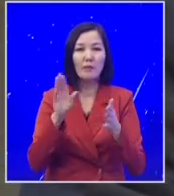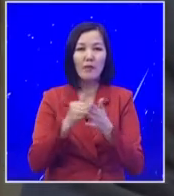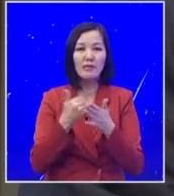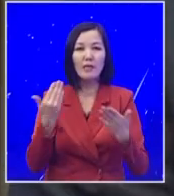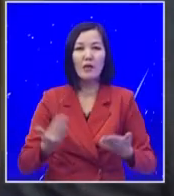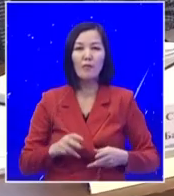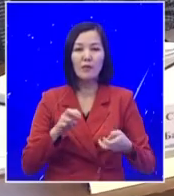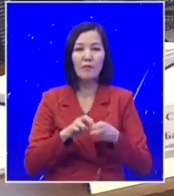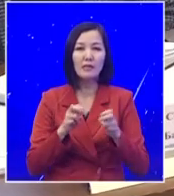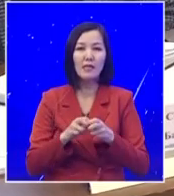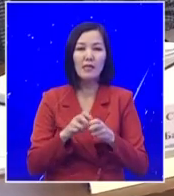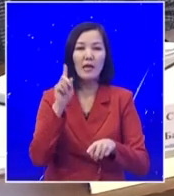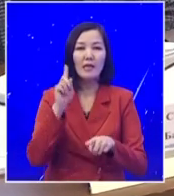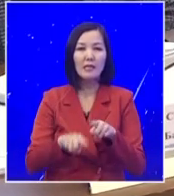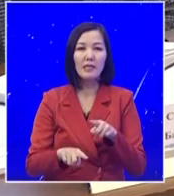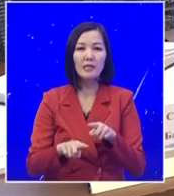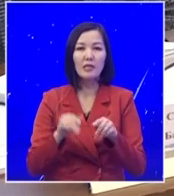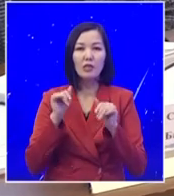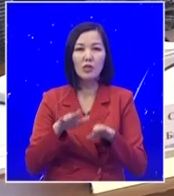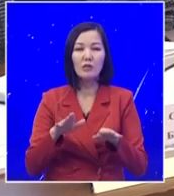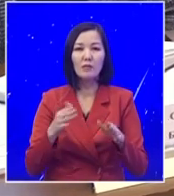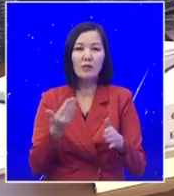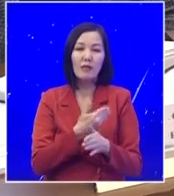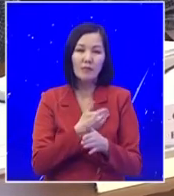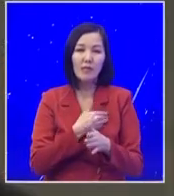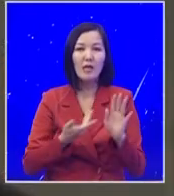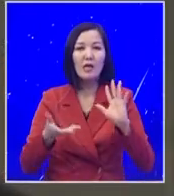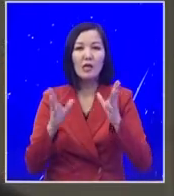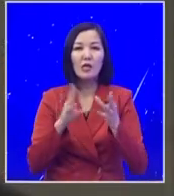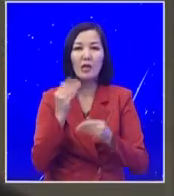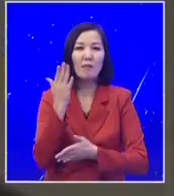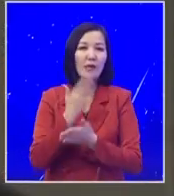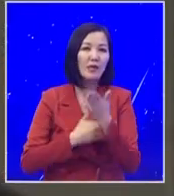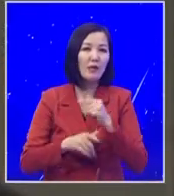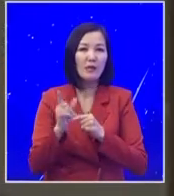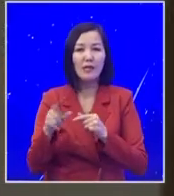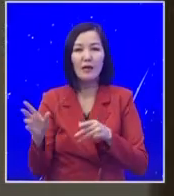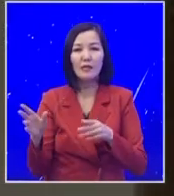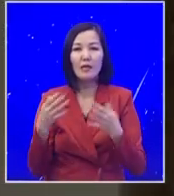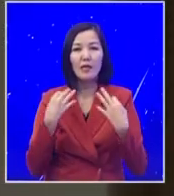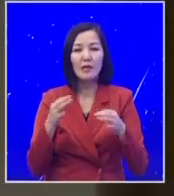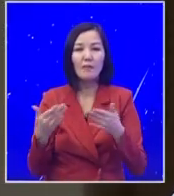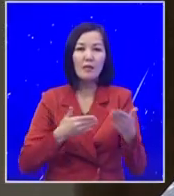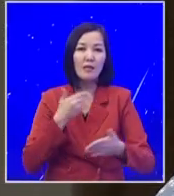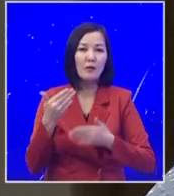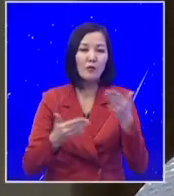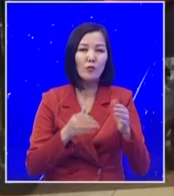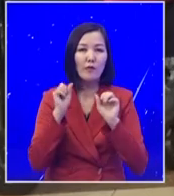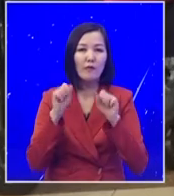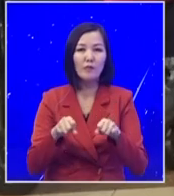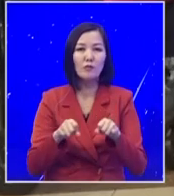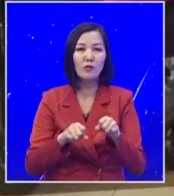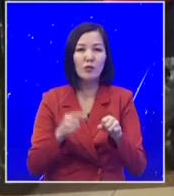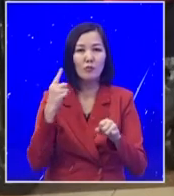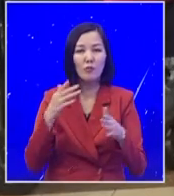Бастысы олар әлеуметтік мәселелер тез әрі оң шешімін тапса дейді. Жалпы кембағал жандардың емін-еркін жүріп тұруына мүмкіндік туғызатын бұл